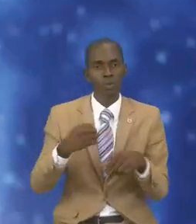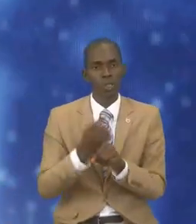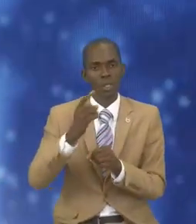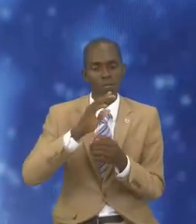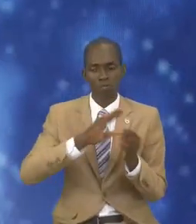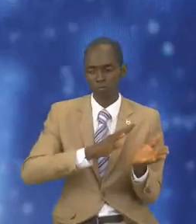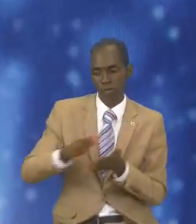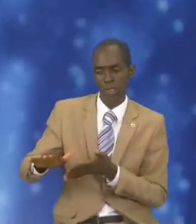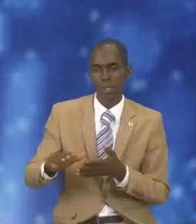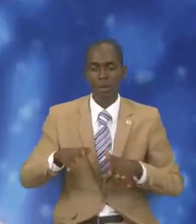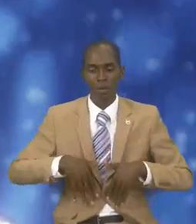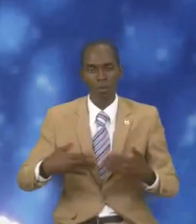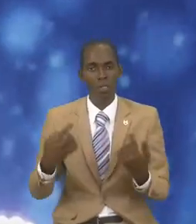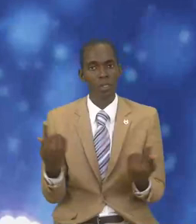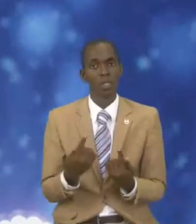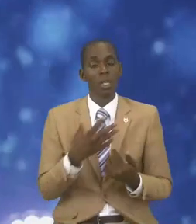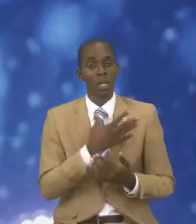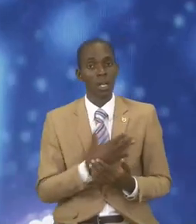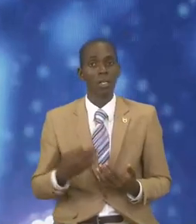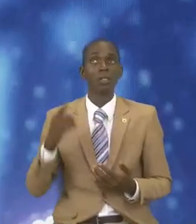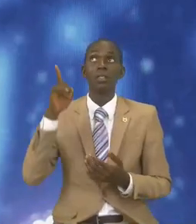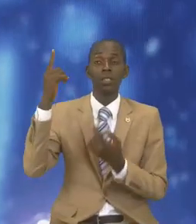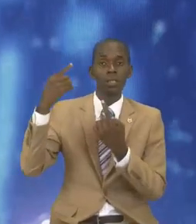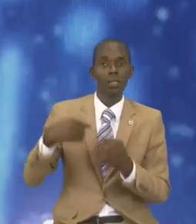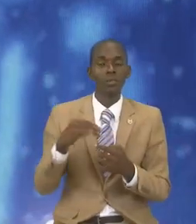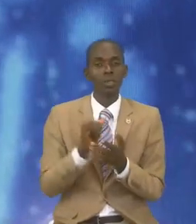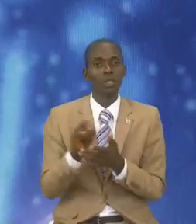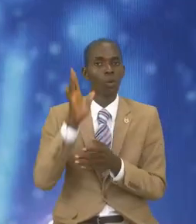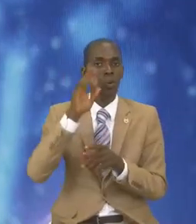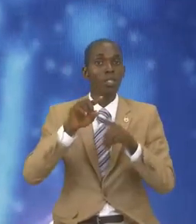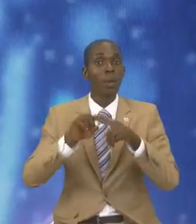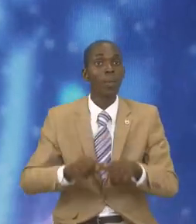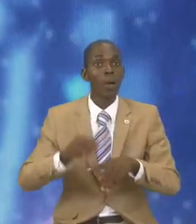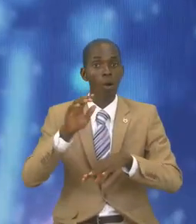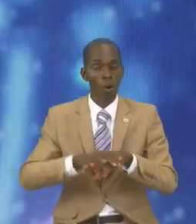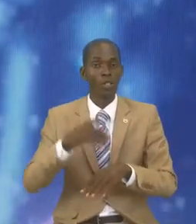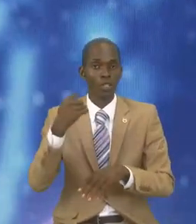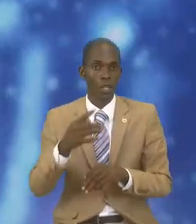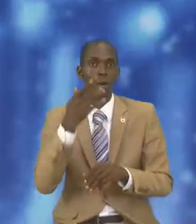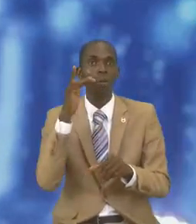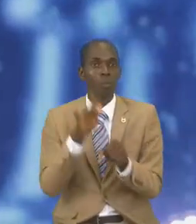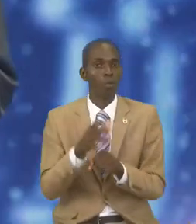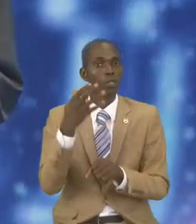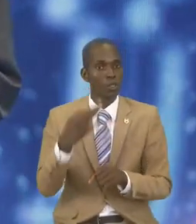leurs péchés. Et pour cela, ils s'appuient maintenant sur les promesses de Dieu et quiconque